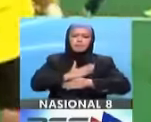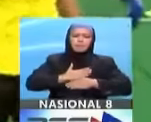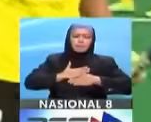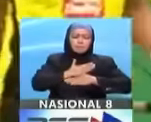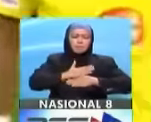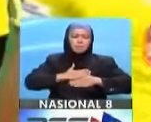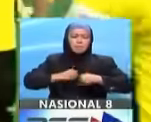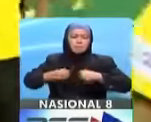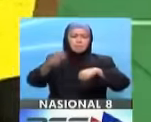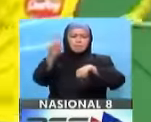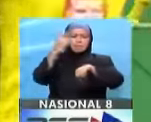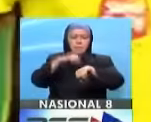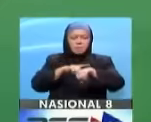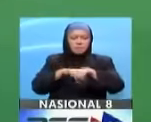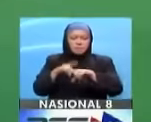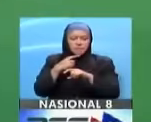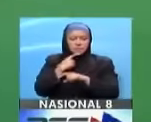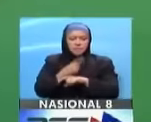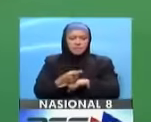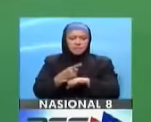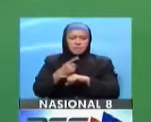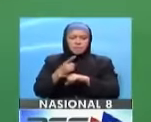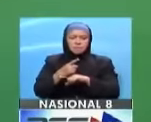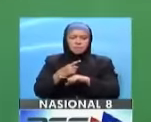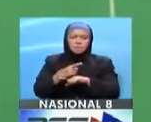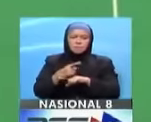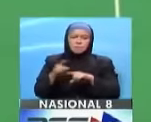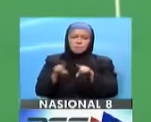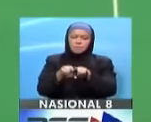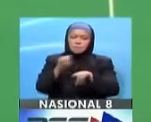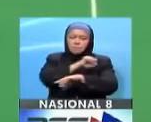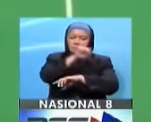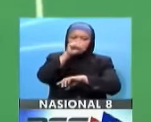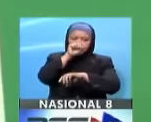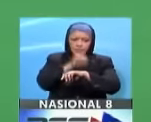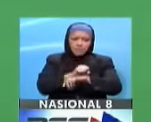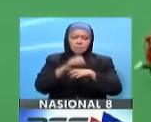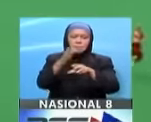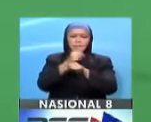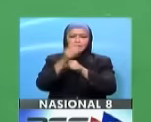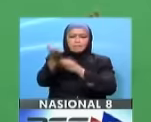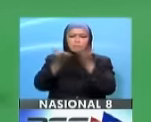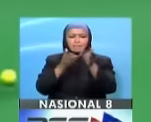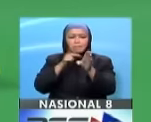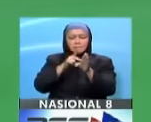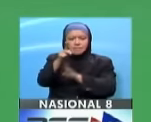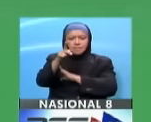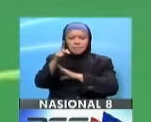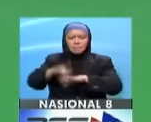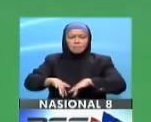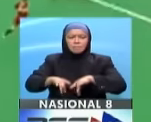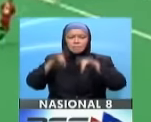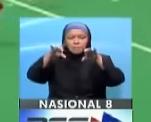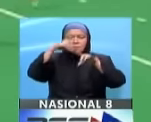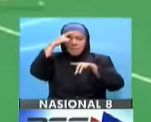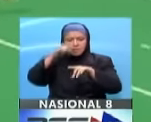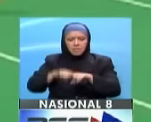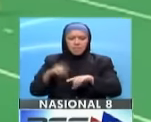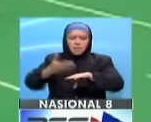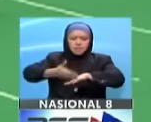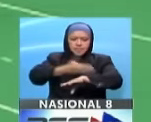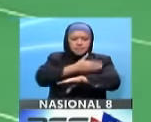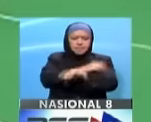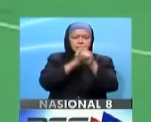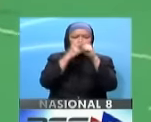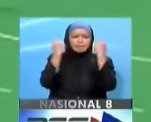Selain Malaysia, India dan Singapura turut mendapatkan khidmat kepakaran dari Australia dalam memperkemaskan skuad kebangsaan masing-masing.